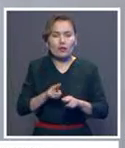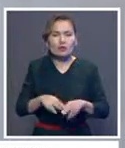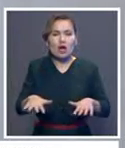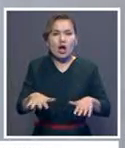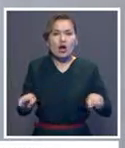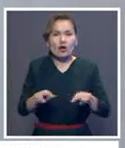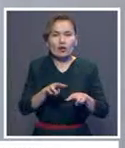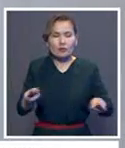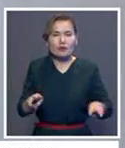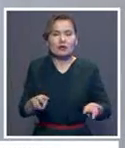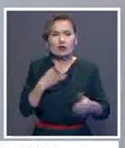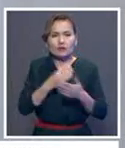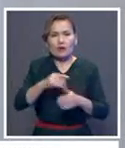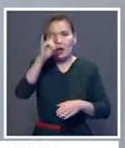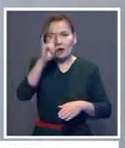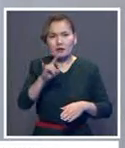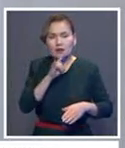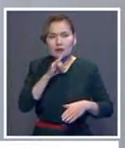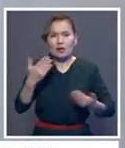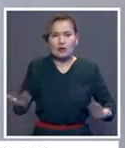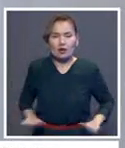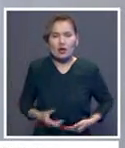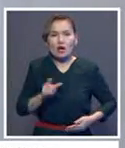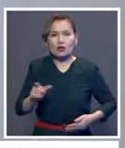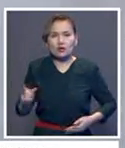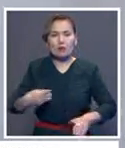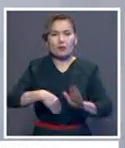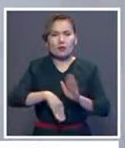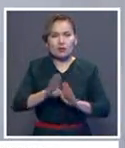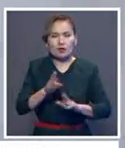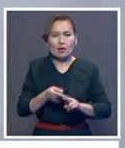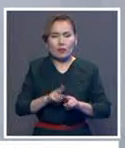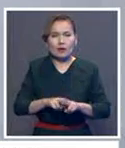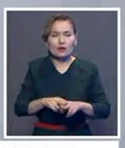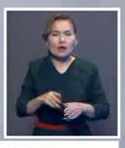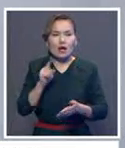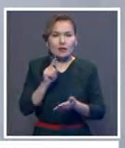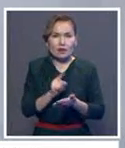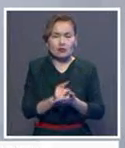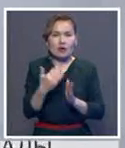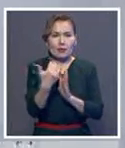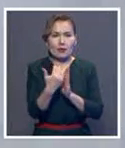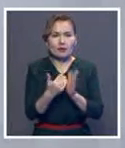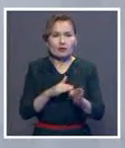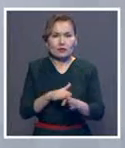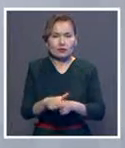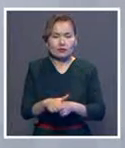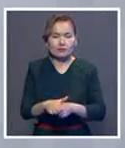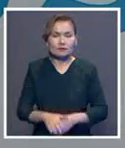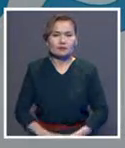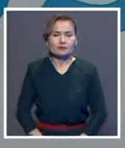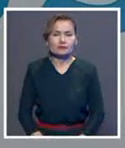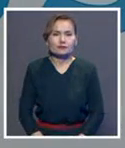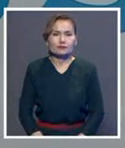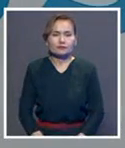өздерінің экономикалық көрсеткіштерінің бәрін сараптама жасай отырып, әлеуметтік бастамаларды көтеруге жететіндігін ескере отырып,